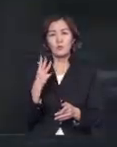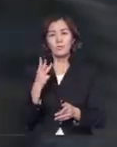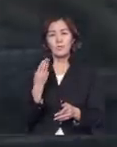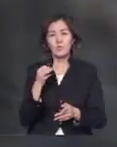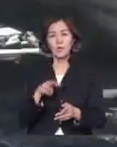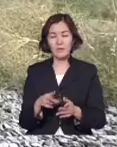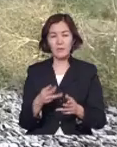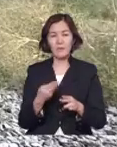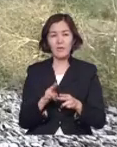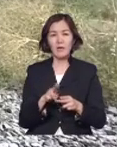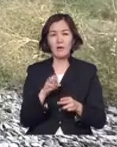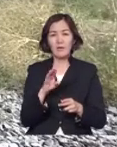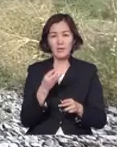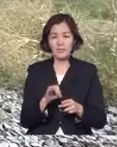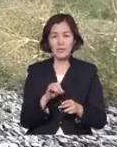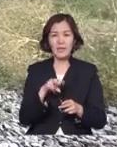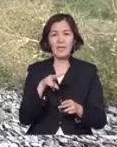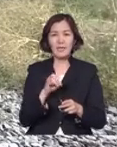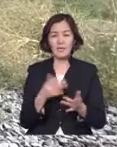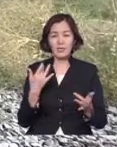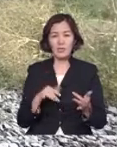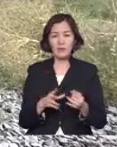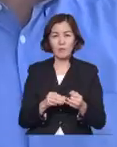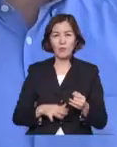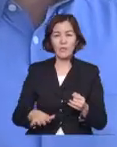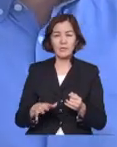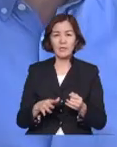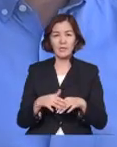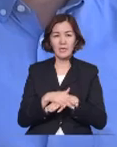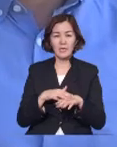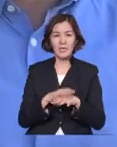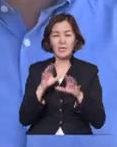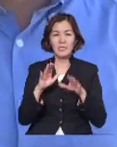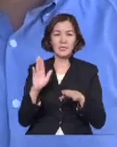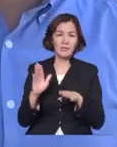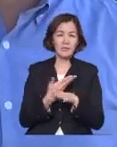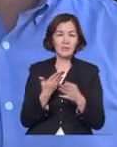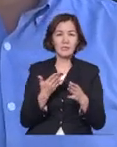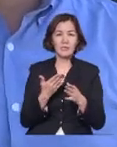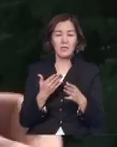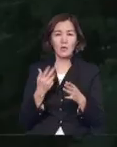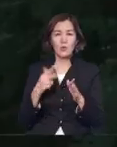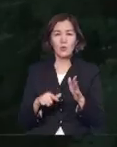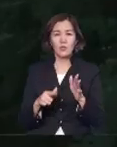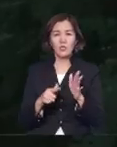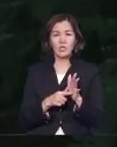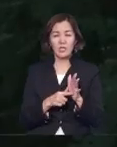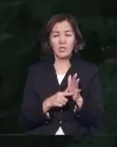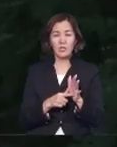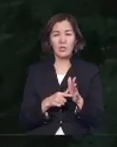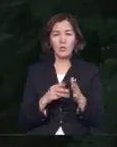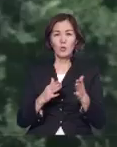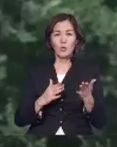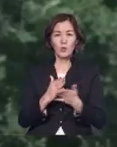Мұнда әсіресе Қарасай, Іле және Жамбыл аудандарындағы елді мекендерде заңсыз 37 өткел бар. Міне осы тұстарда кісі